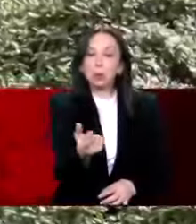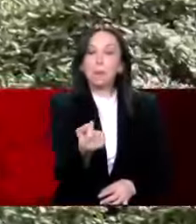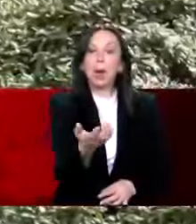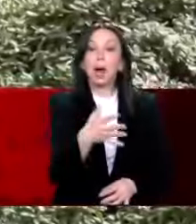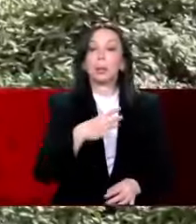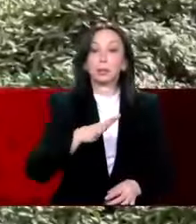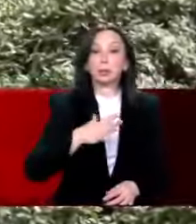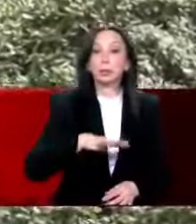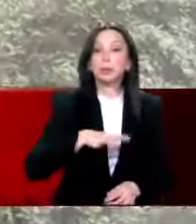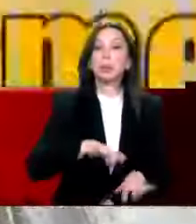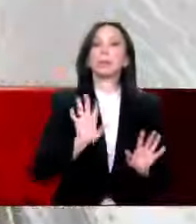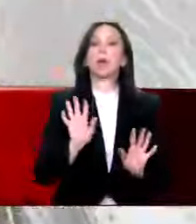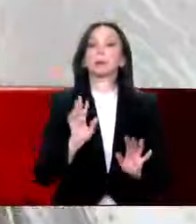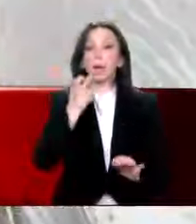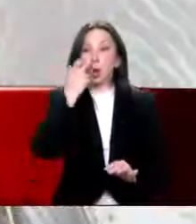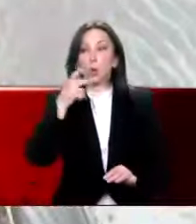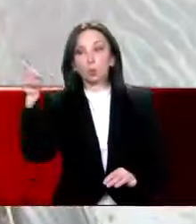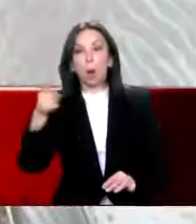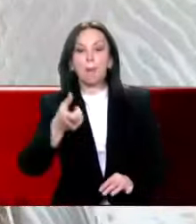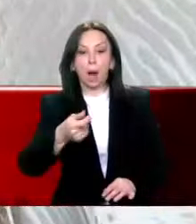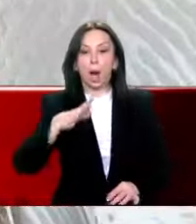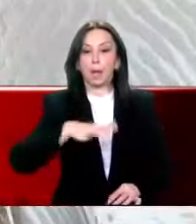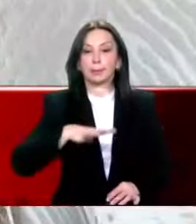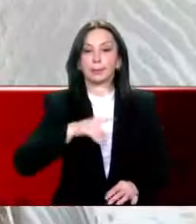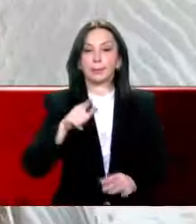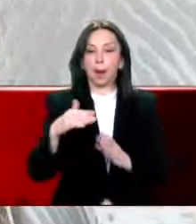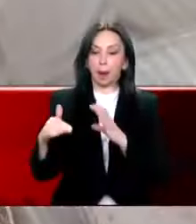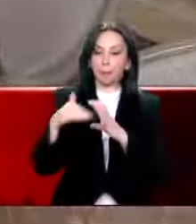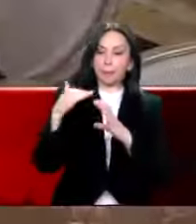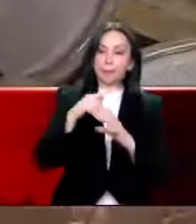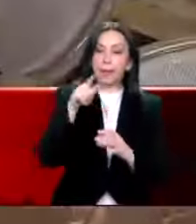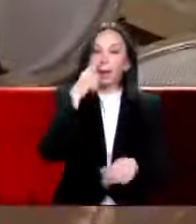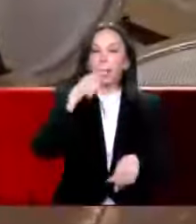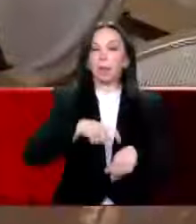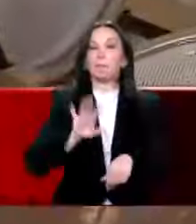dolandırıcıysa sizden para ister. Özellikle gelen SMS'leri lütfen itibar etmeyin. Ben de oyuncuyu gördüm.